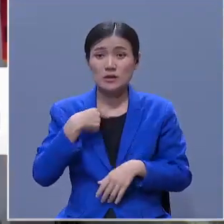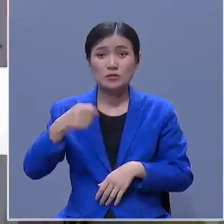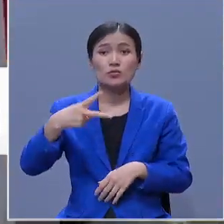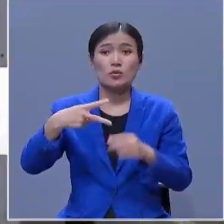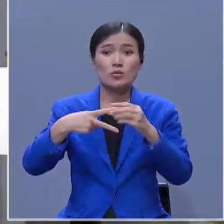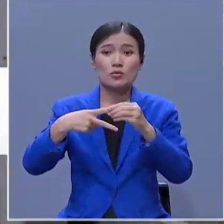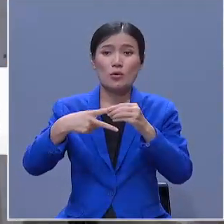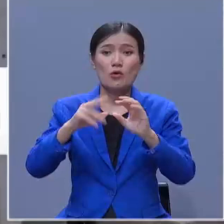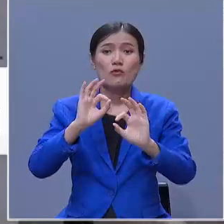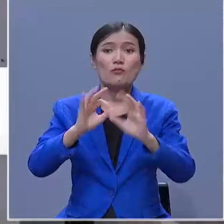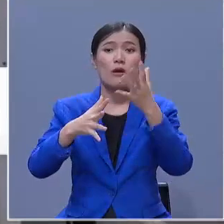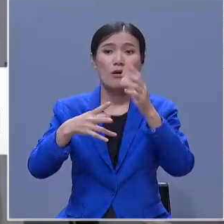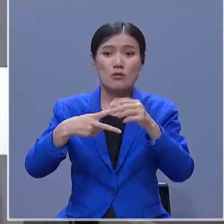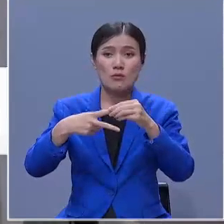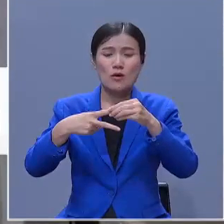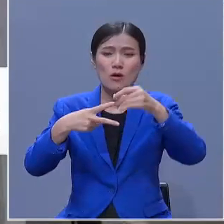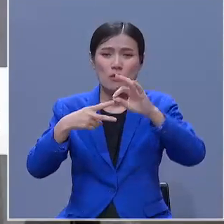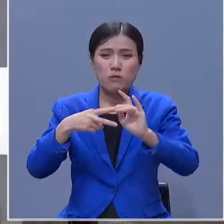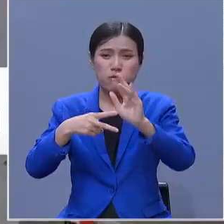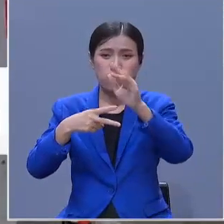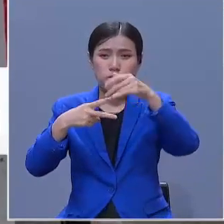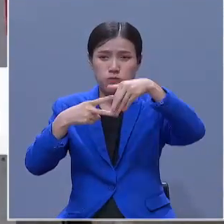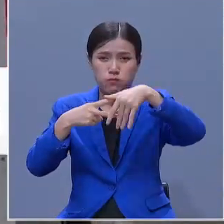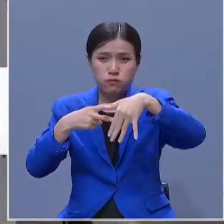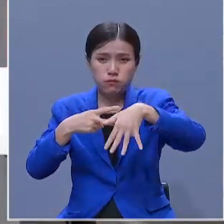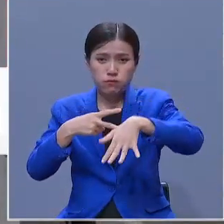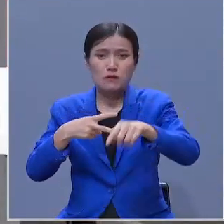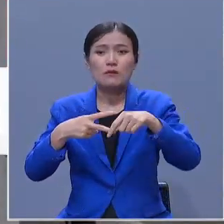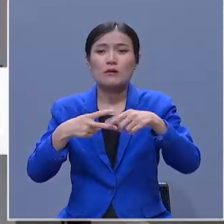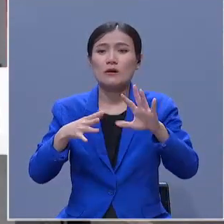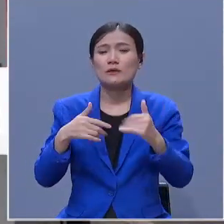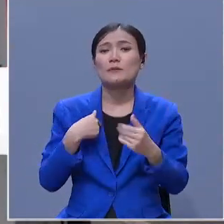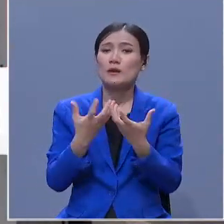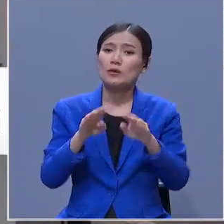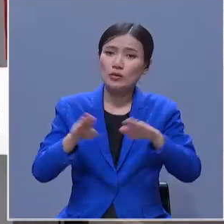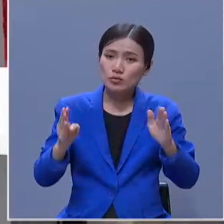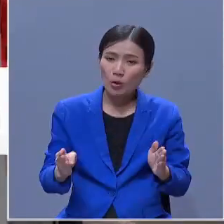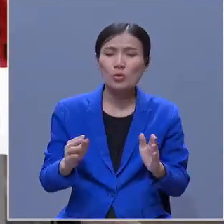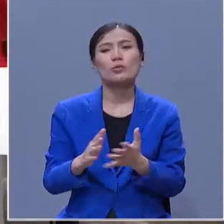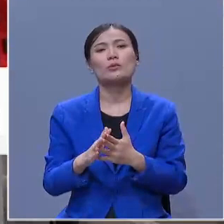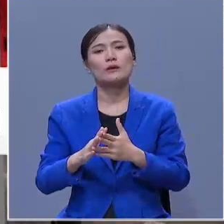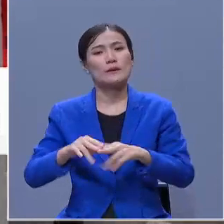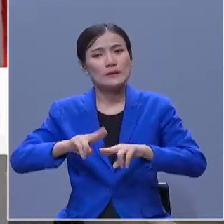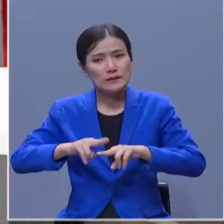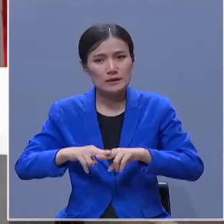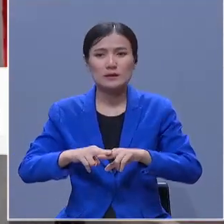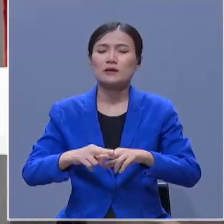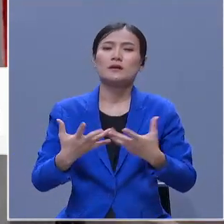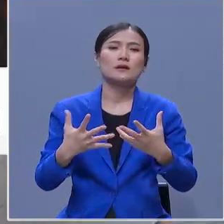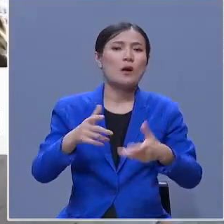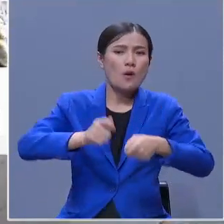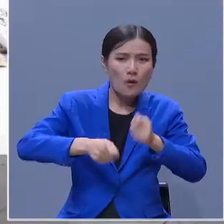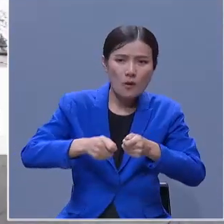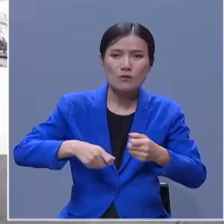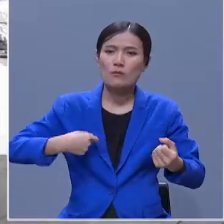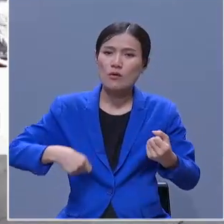2แล้วก็ลุกลามไปที่ชั้น1นะครับเป็นอุปกรณ์ของร้านทั้งโต๊ะเก้าอี้เครื่องดนตรีถูกไฟไหม้เสียหายเกือบทั้